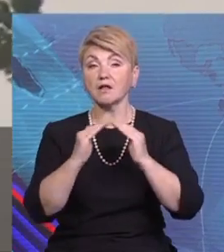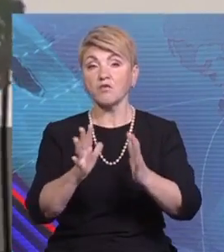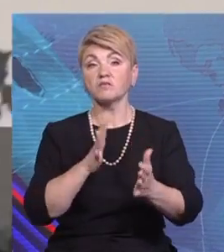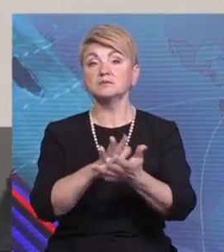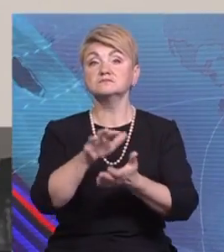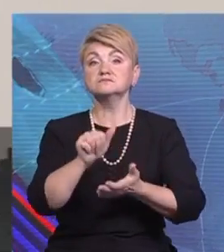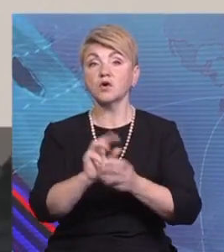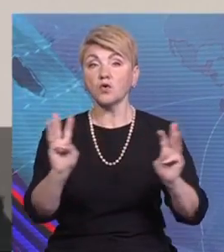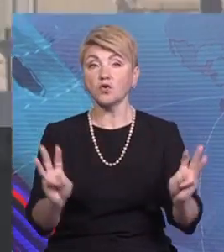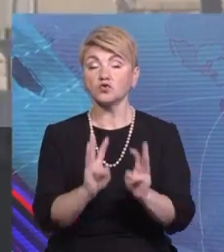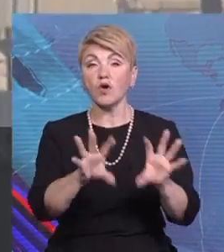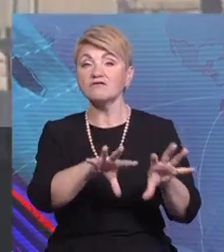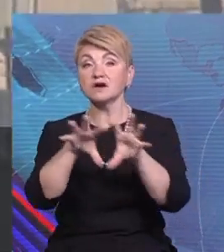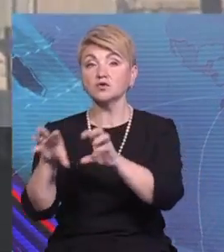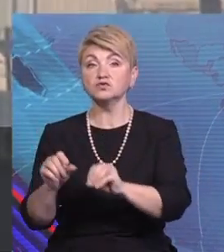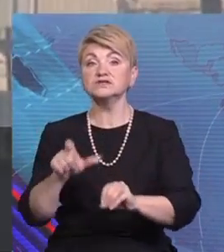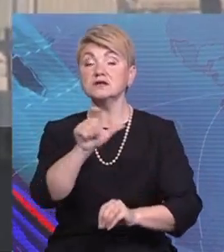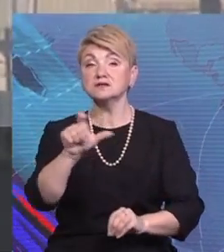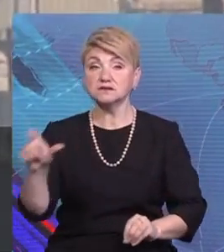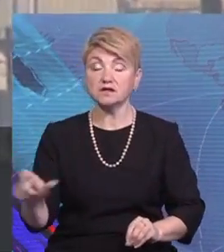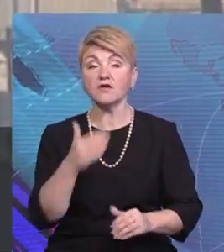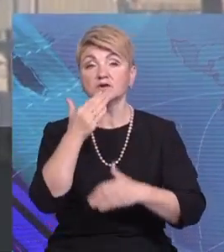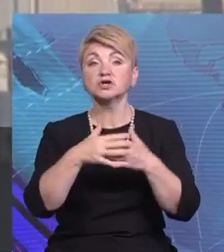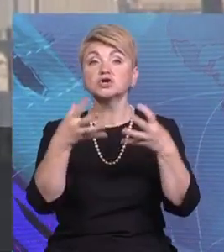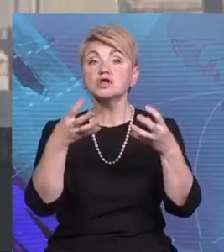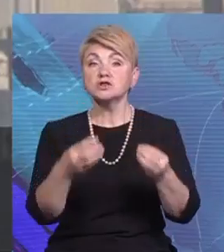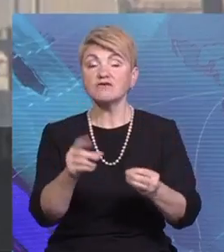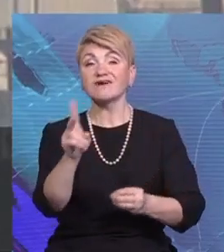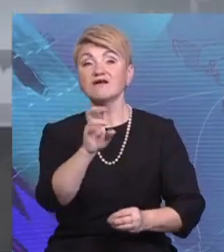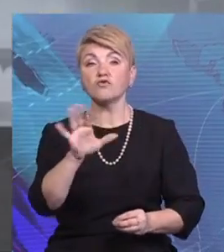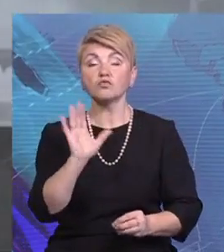повреждены огнем. Идет эвакуация населения. В ближайшие дни Калифорнию ждет